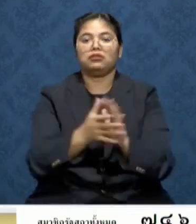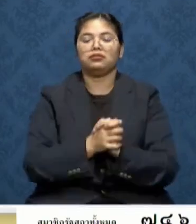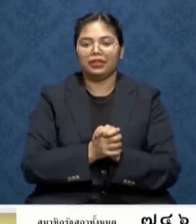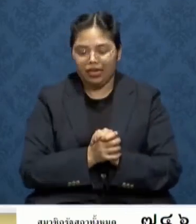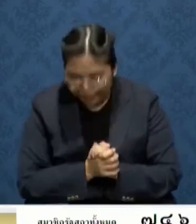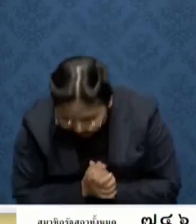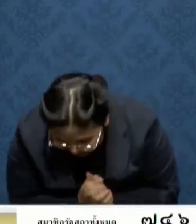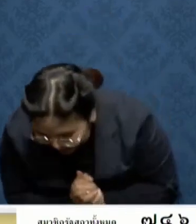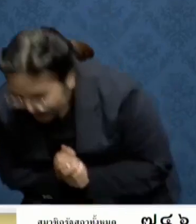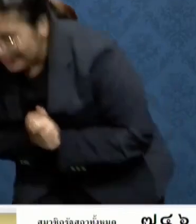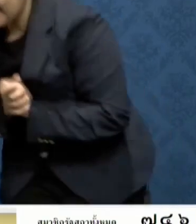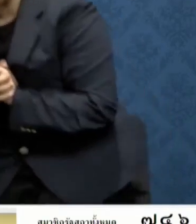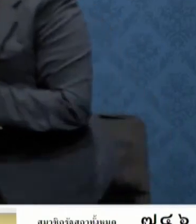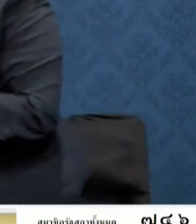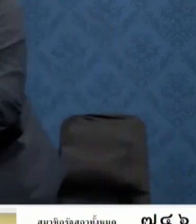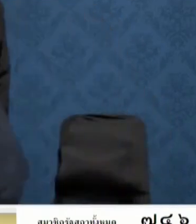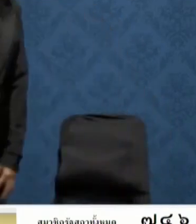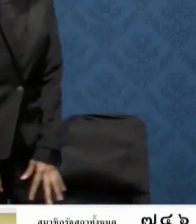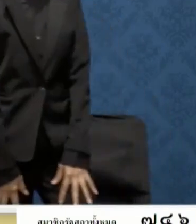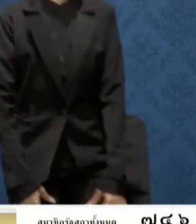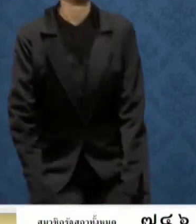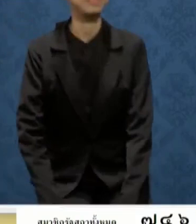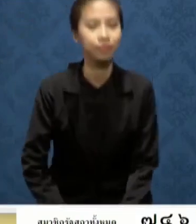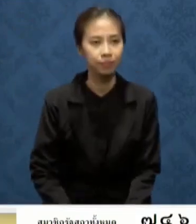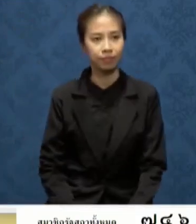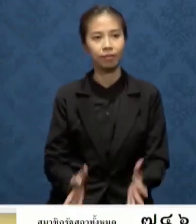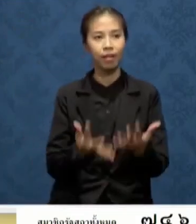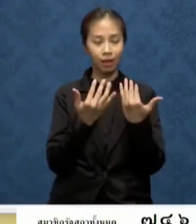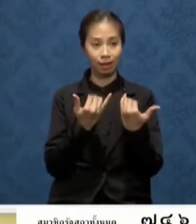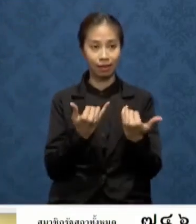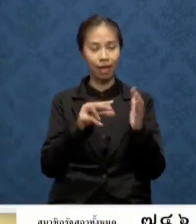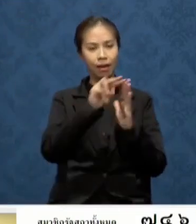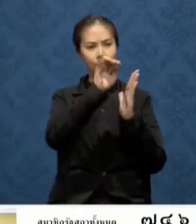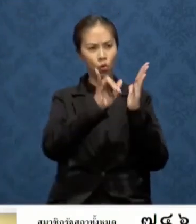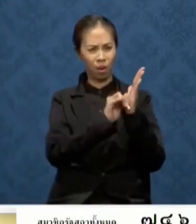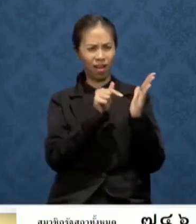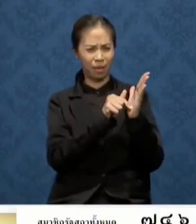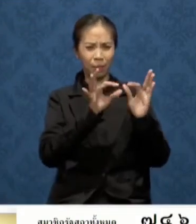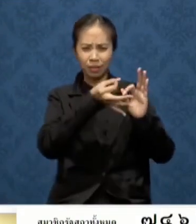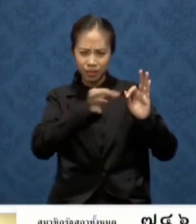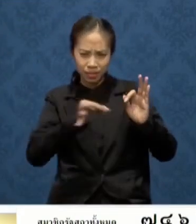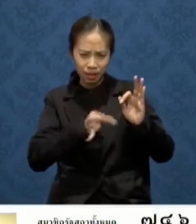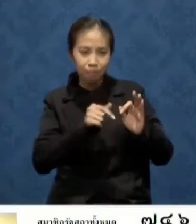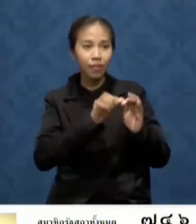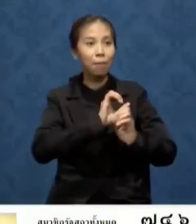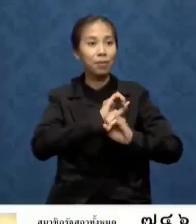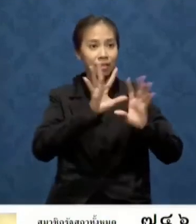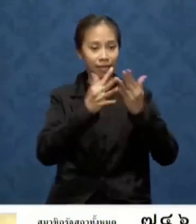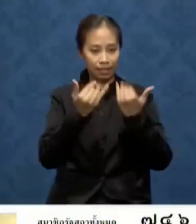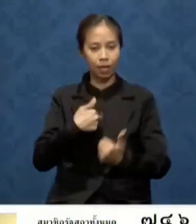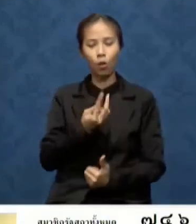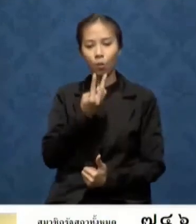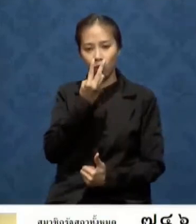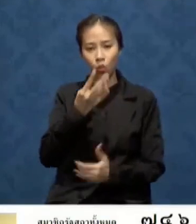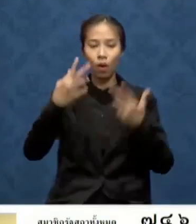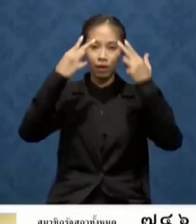รัฐบาลมีมายิกสุหนรงมากอย่างนี้เรากตไปไ่ดูกนะครับวาท่าน นายกรัฐมนตรี้รัฐมนตรีวาการกระสวงค